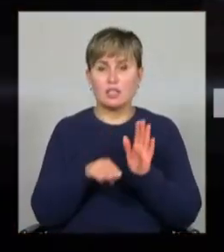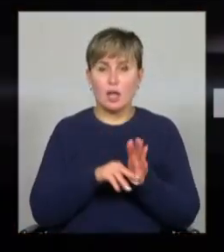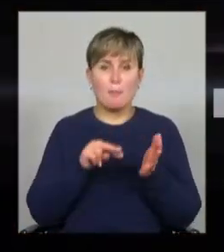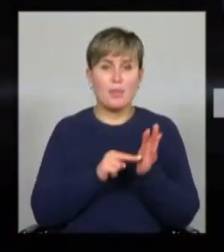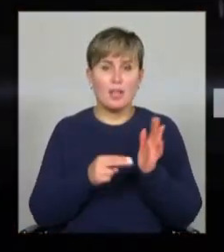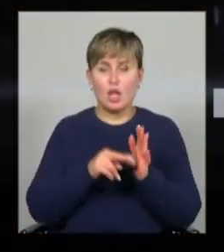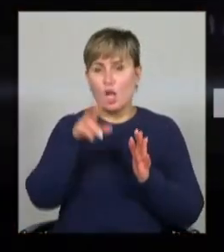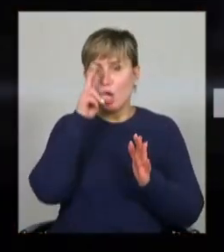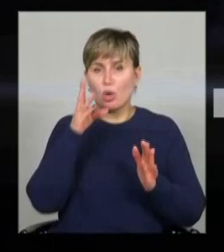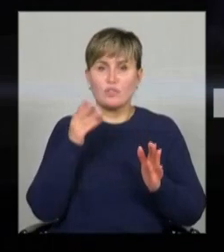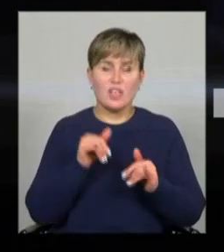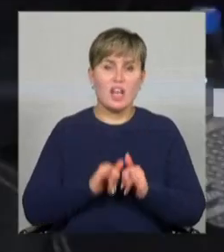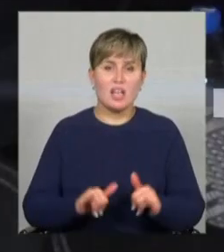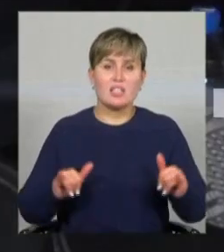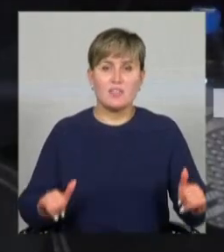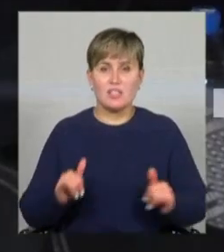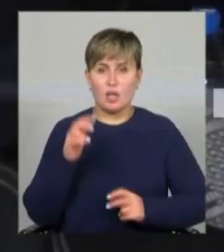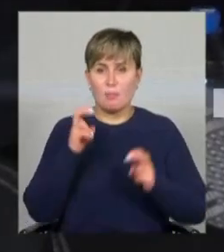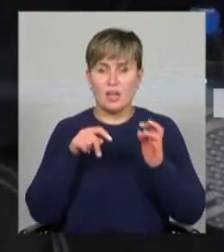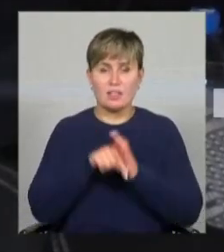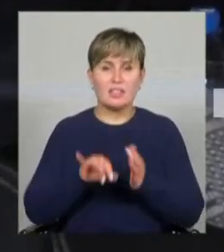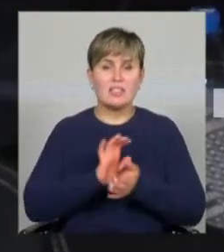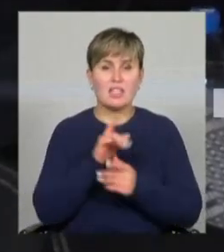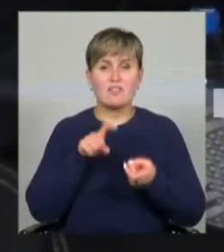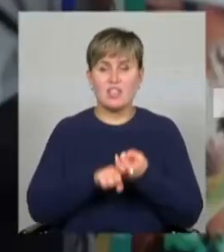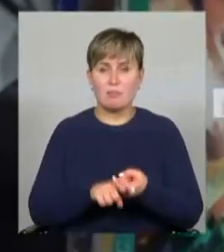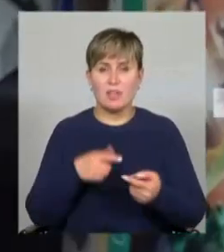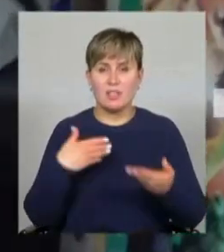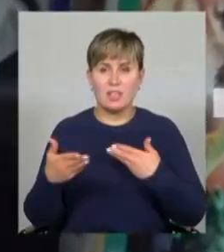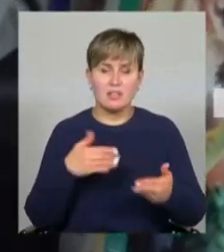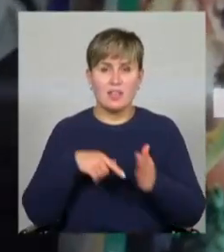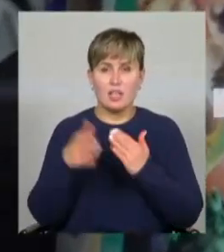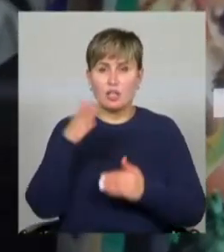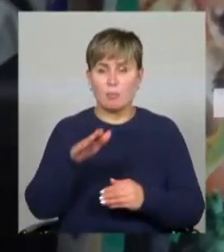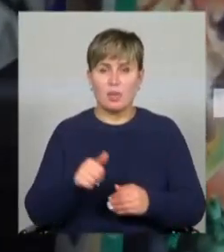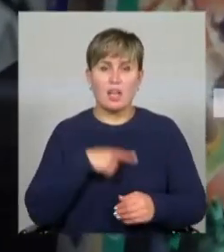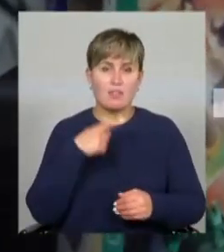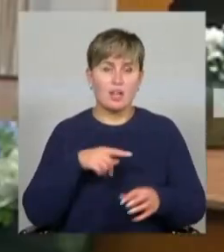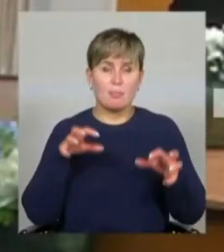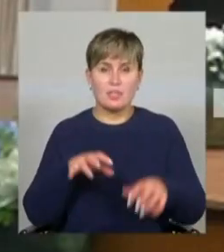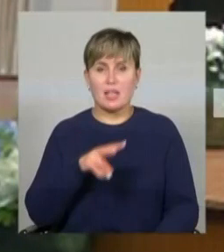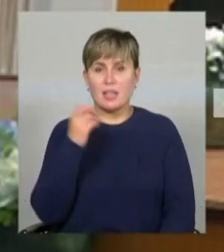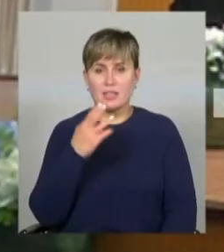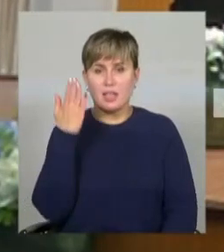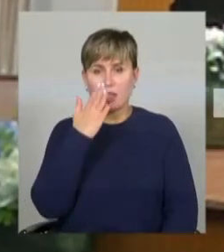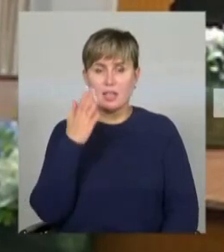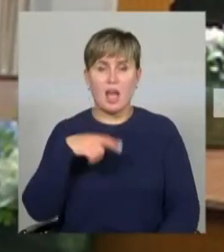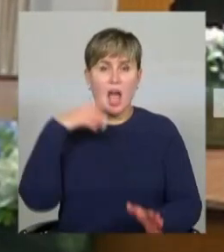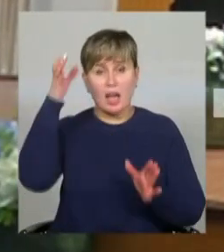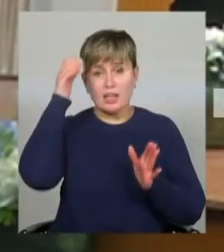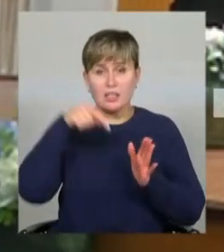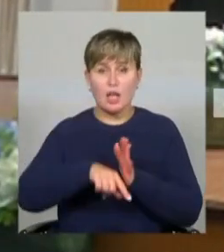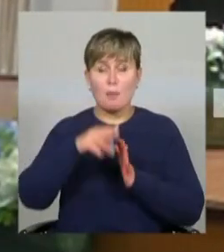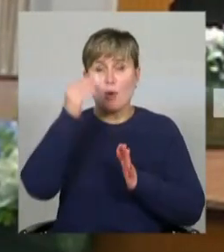планирование госфинансирования, развитие производственной базы и тесное взаимодействие с кинопрокатчиками, считает президент Национальной киноакадемии. По мнению